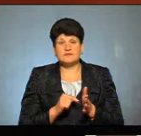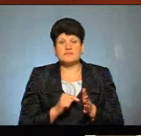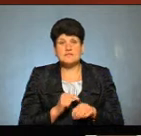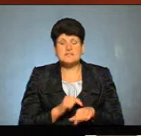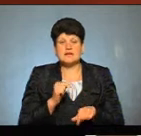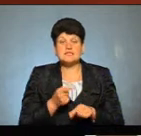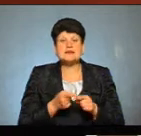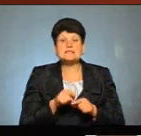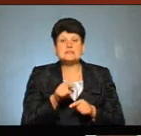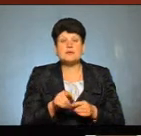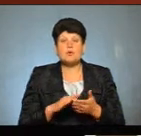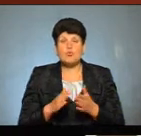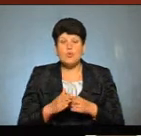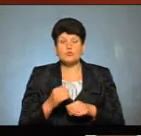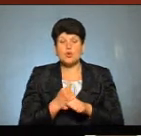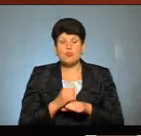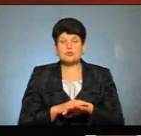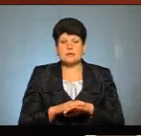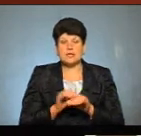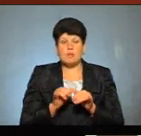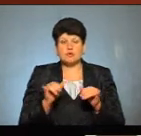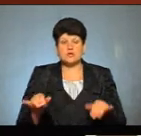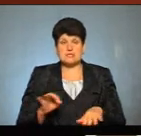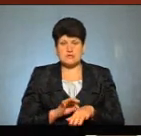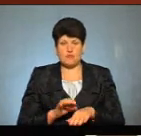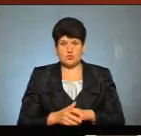такими умовами робота ринків на поширення захворюваності?